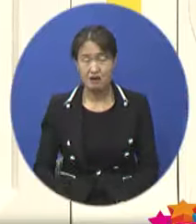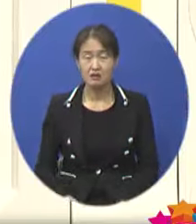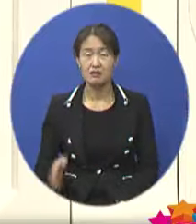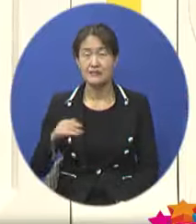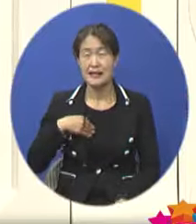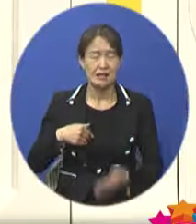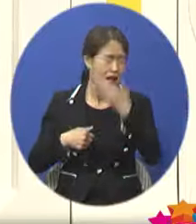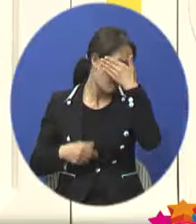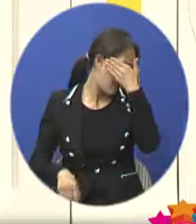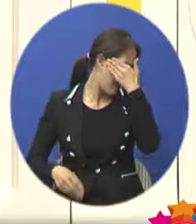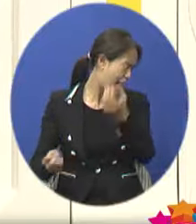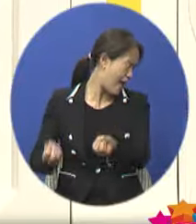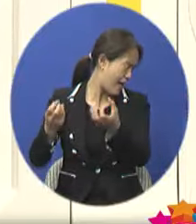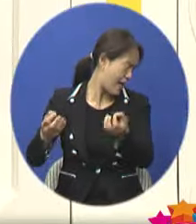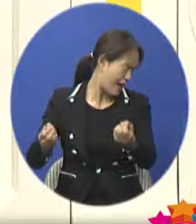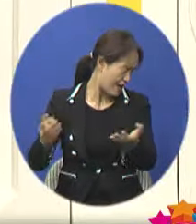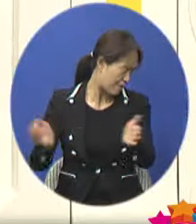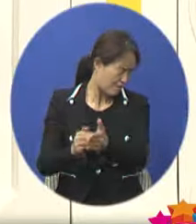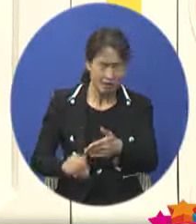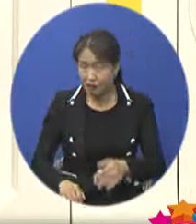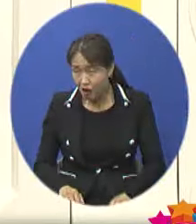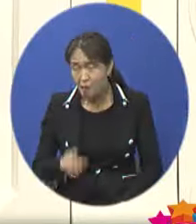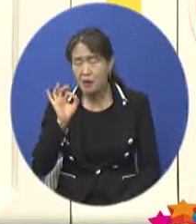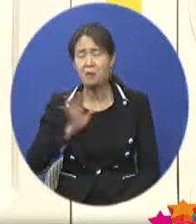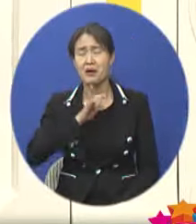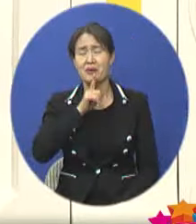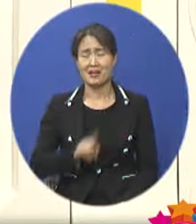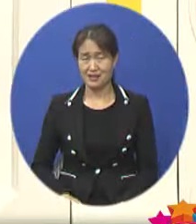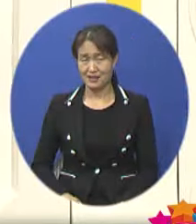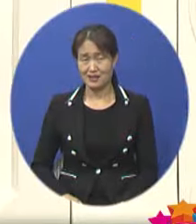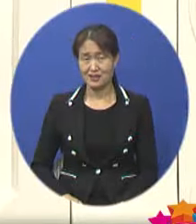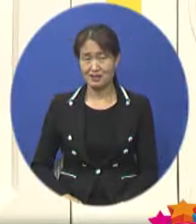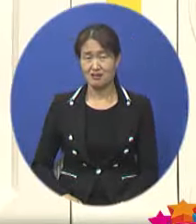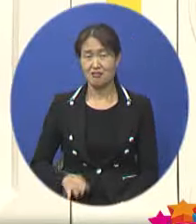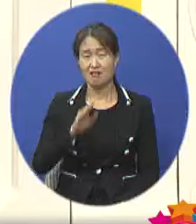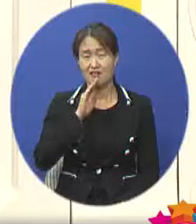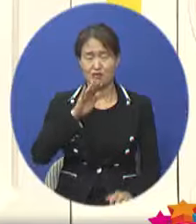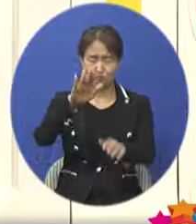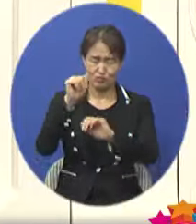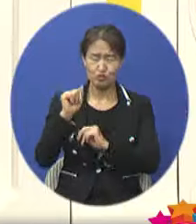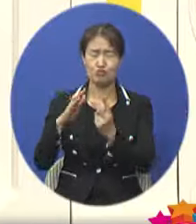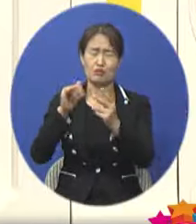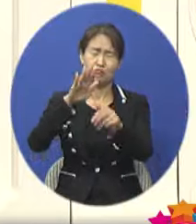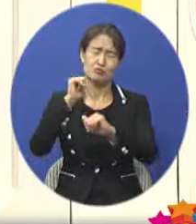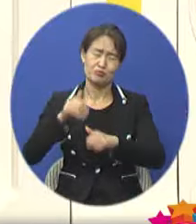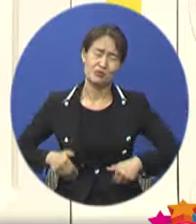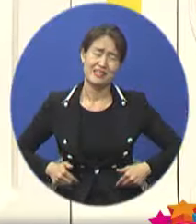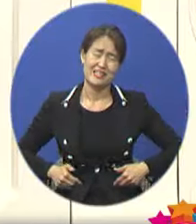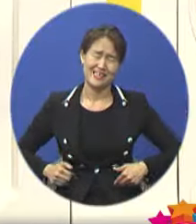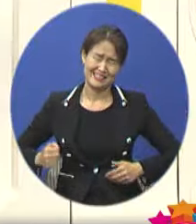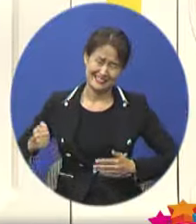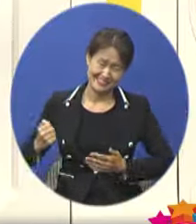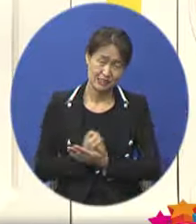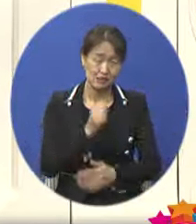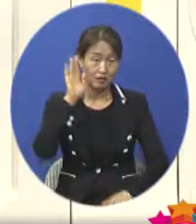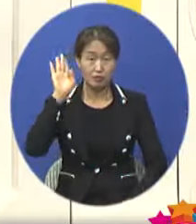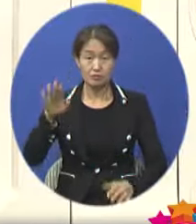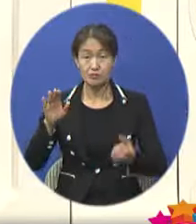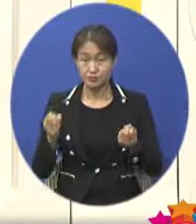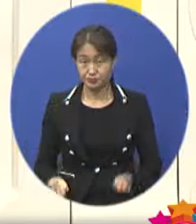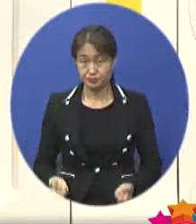모르게 예. 청년들끼리 행사를 다 하고 말해. 그렇죠. 예. 이병 씨는 강진도 불러줘야 되는데. 예, 불러줘야 되는데 지금. 앞으로 그 행사하는